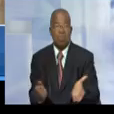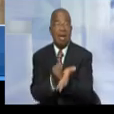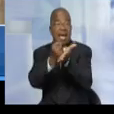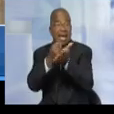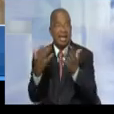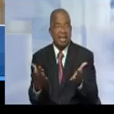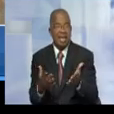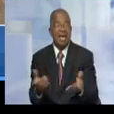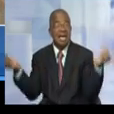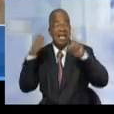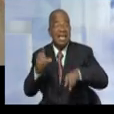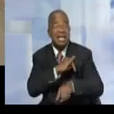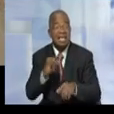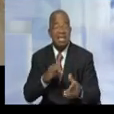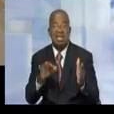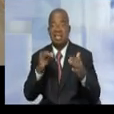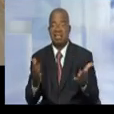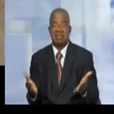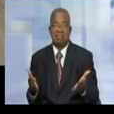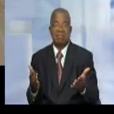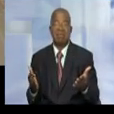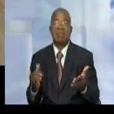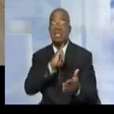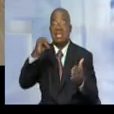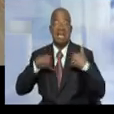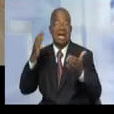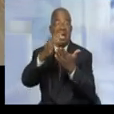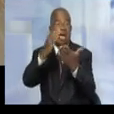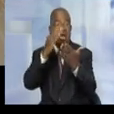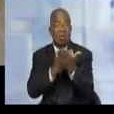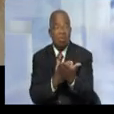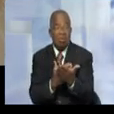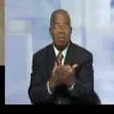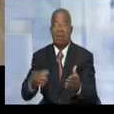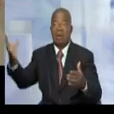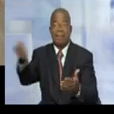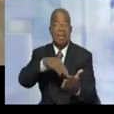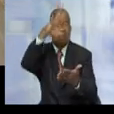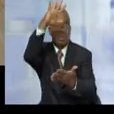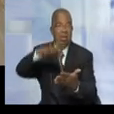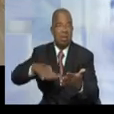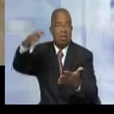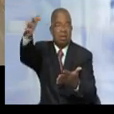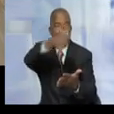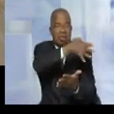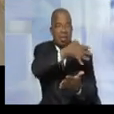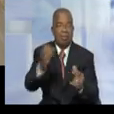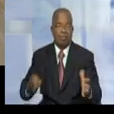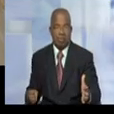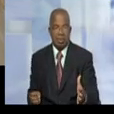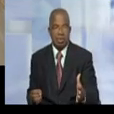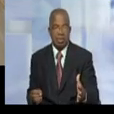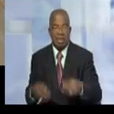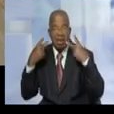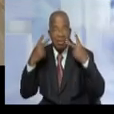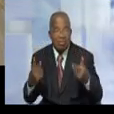à quelle heure il accourt, prendre son emploi du temps, suivre son emploi du temps et voir comment l'enfant